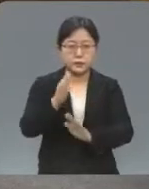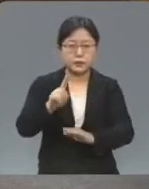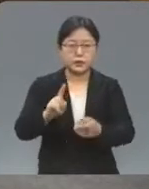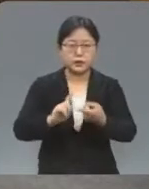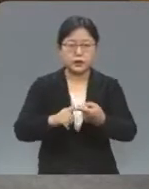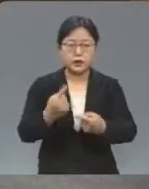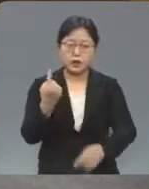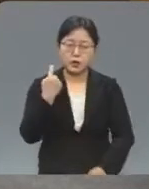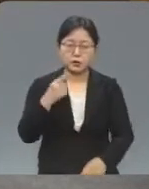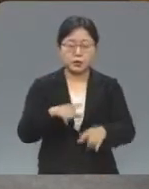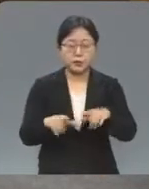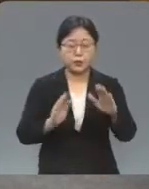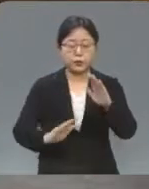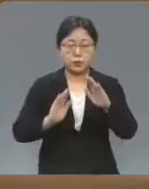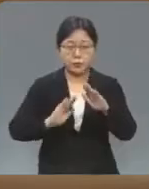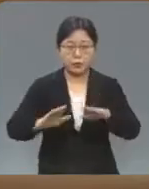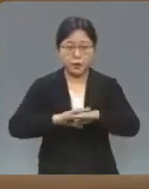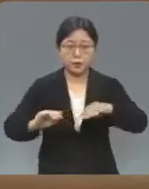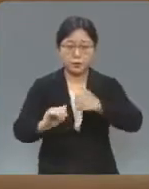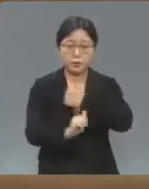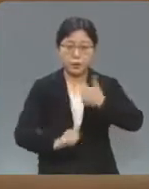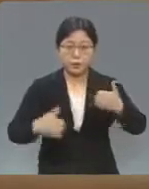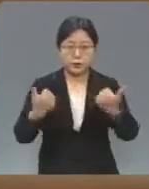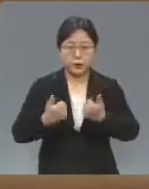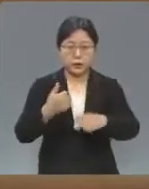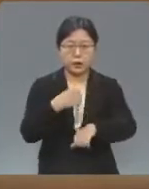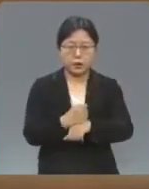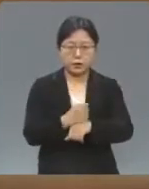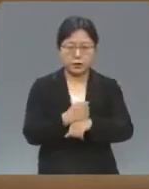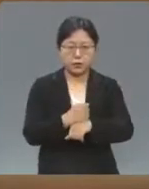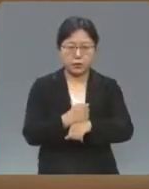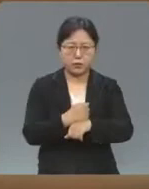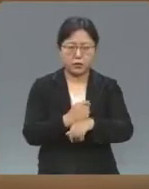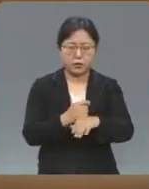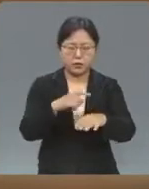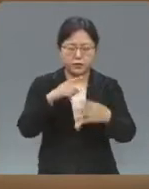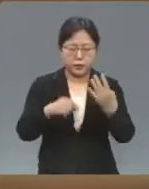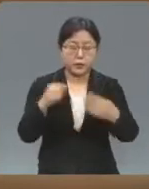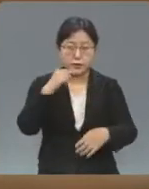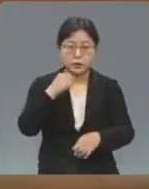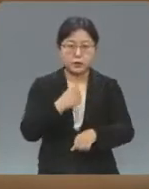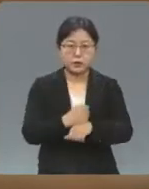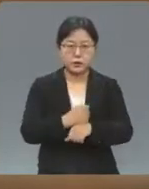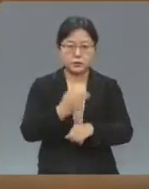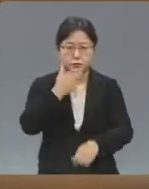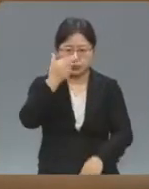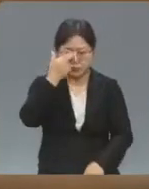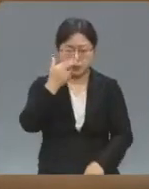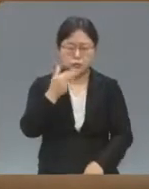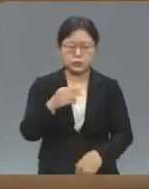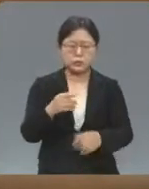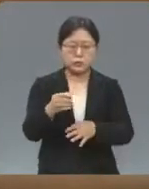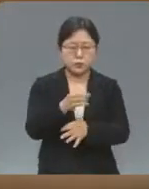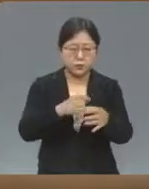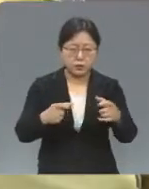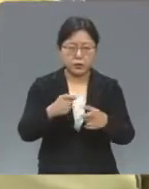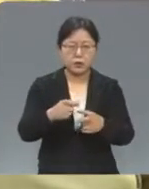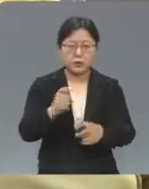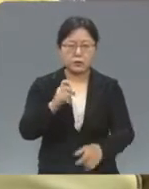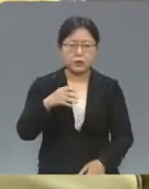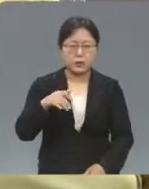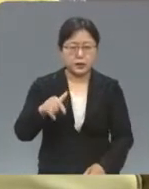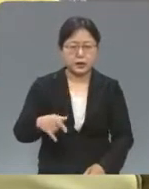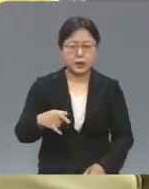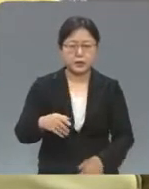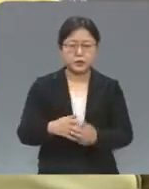따라 어제 민관 공동 대책위원회 를 열고 방역 스틱 강화 를 발표했는데요 융과 잘난 감성주점 콜라 탭과